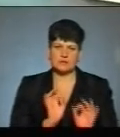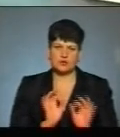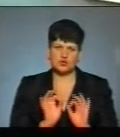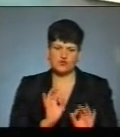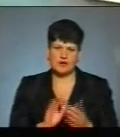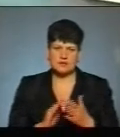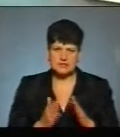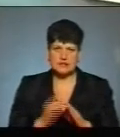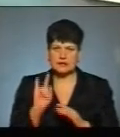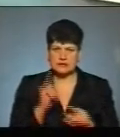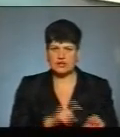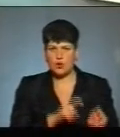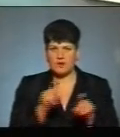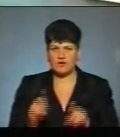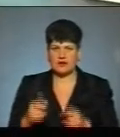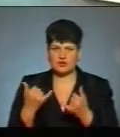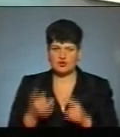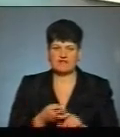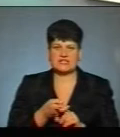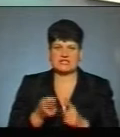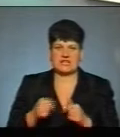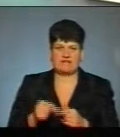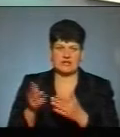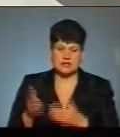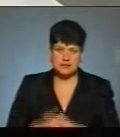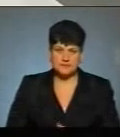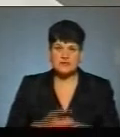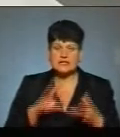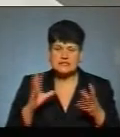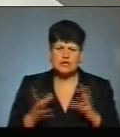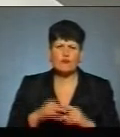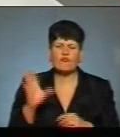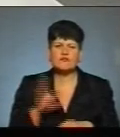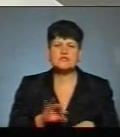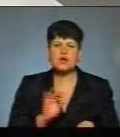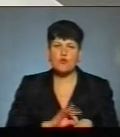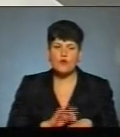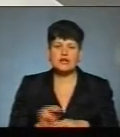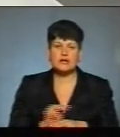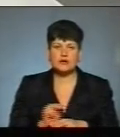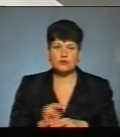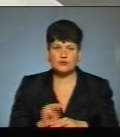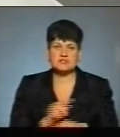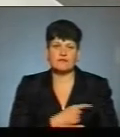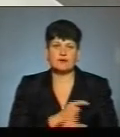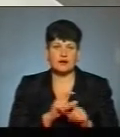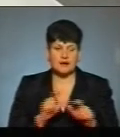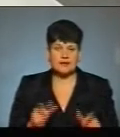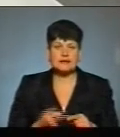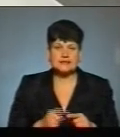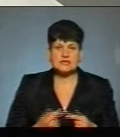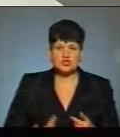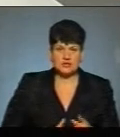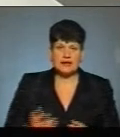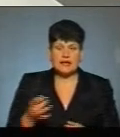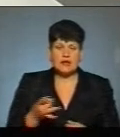сьогодні дитину перевели в інфекційне відділення. Але загалом всі хворі, які лікуються у лікувальних закладах Тернополя, це жителі